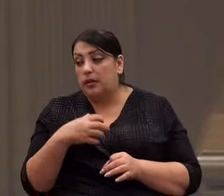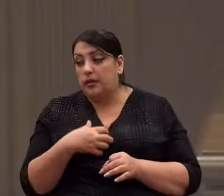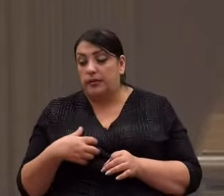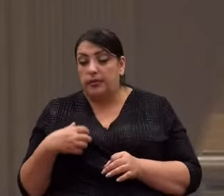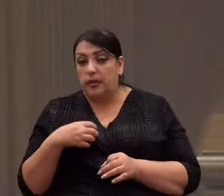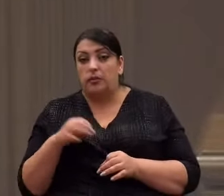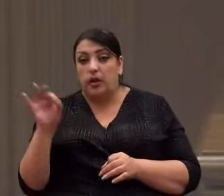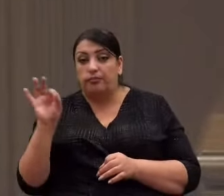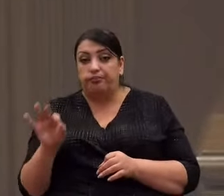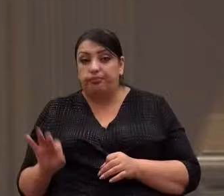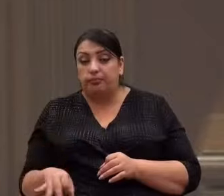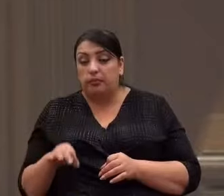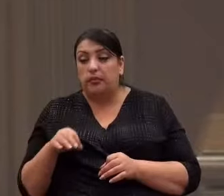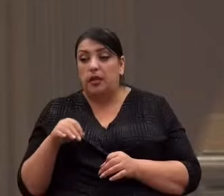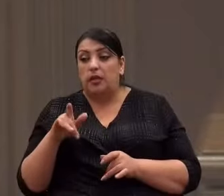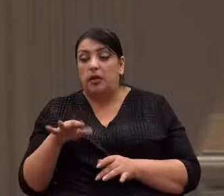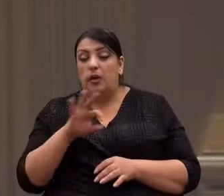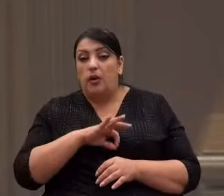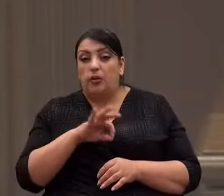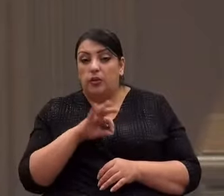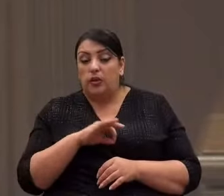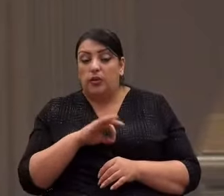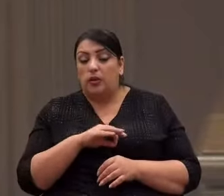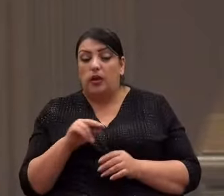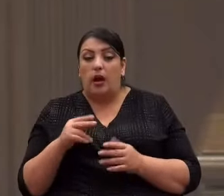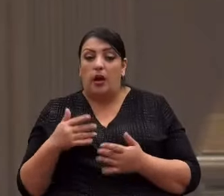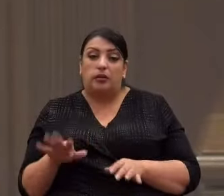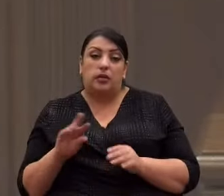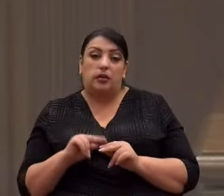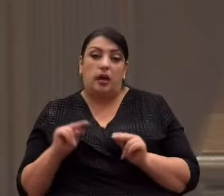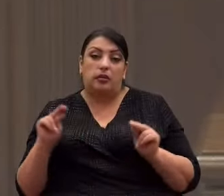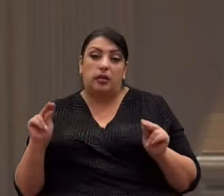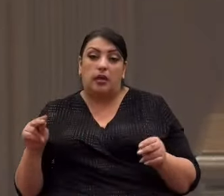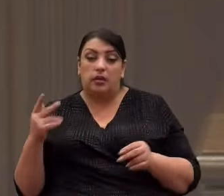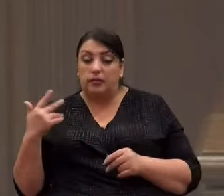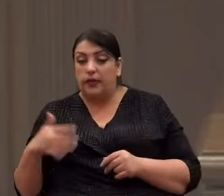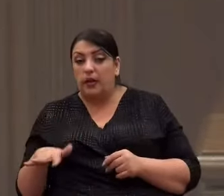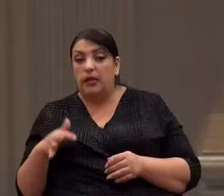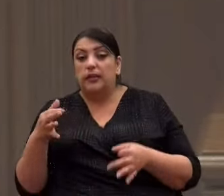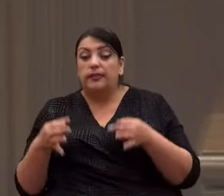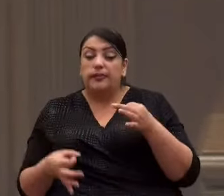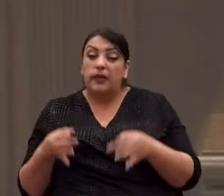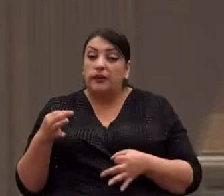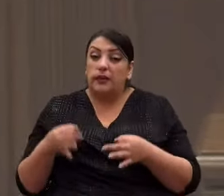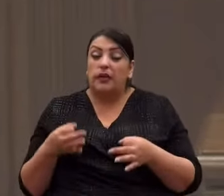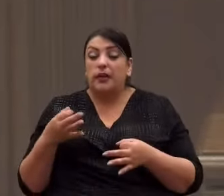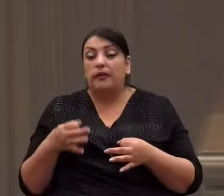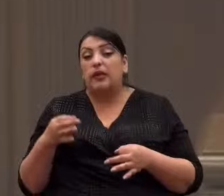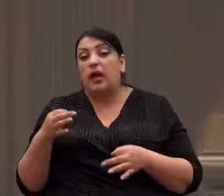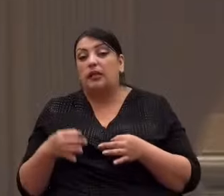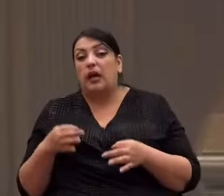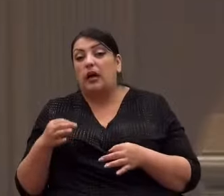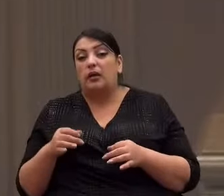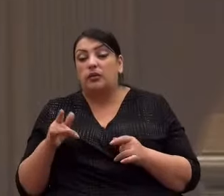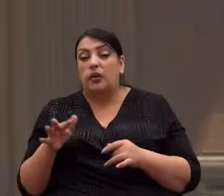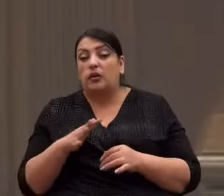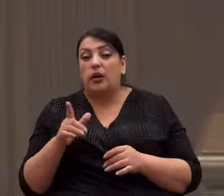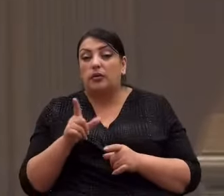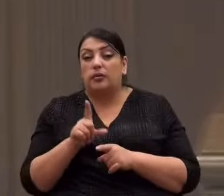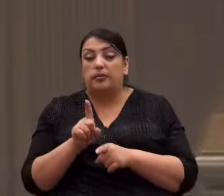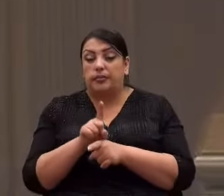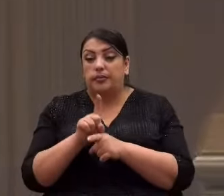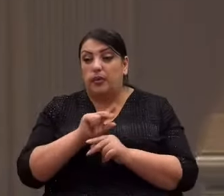հաճախ կիրառելու պրակտիկան, կարծում եմ, արդարացված է, նվազում է և դատարանների, և դատախազների